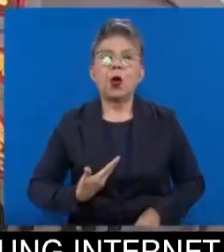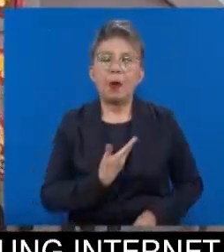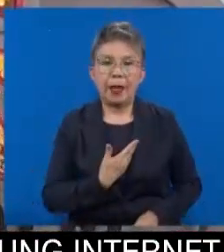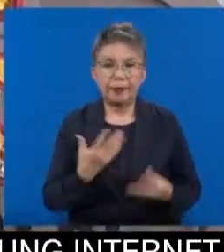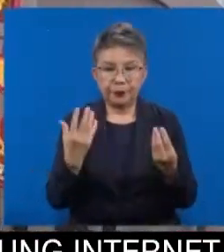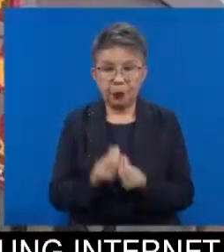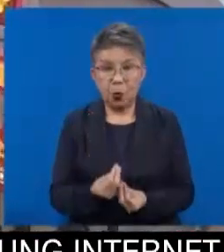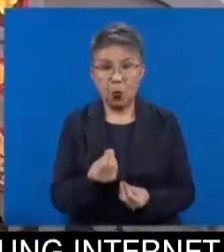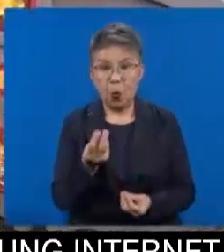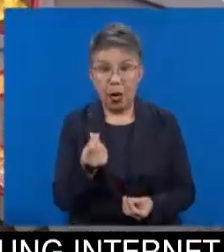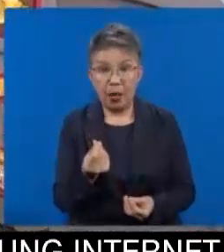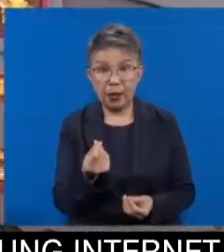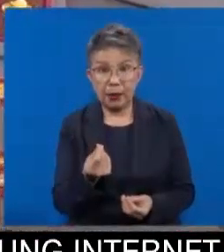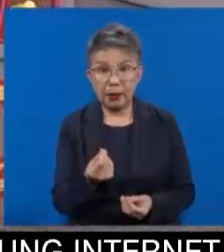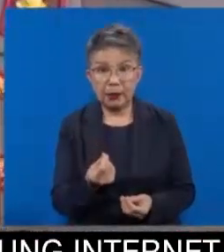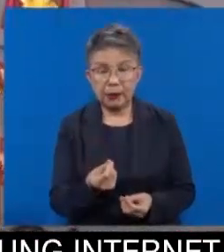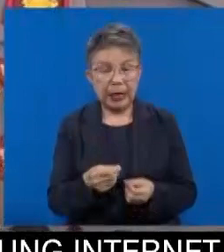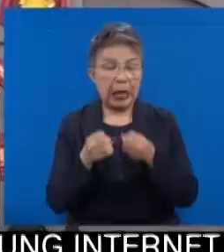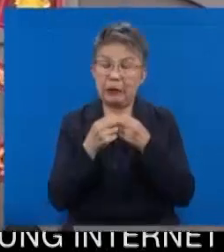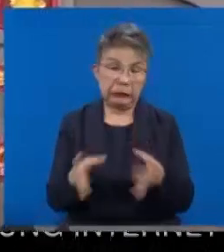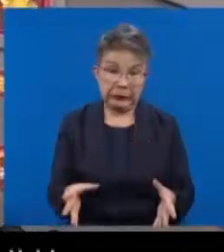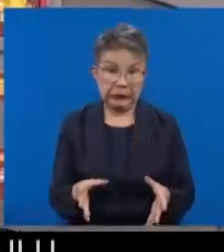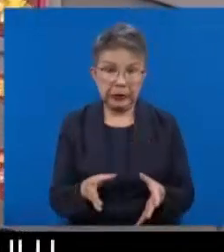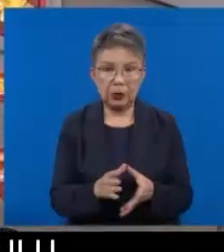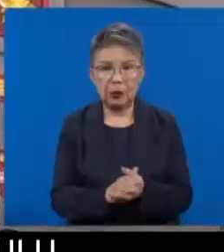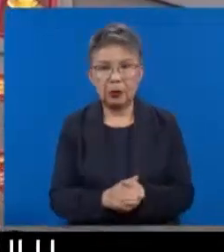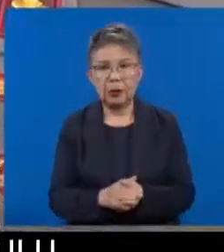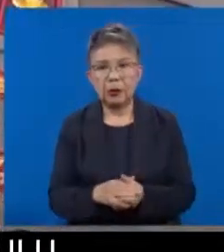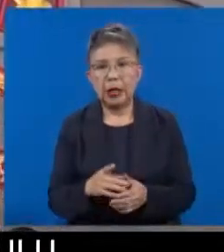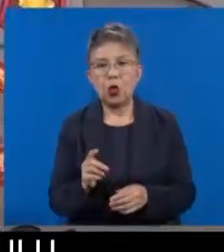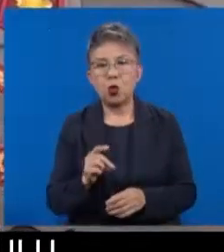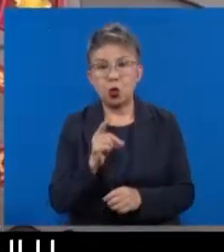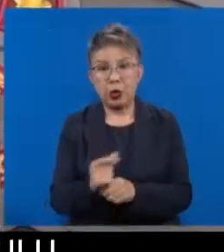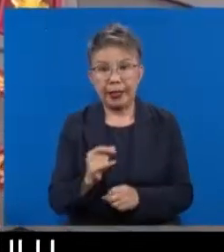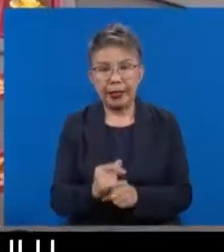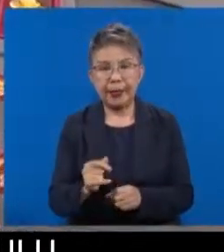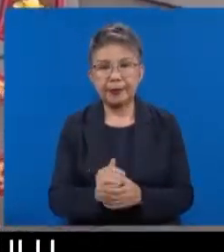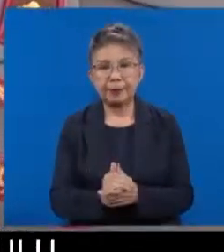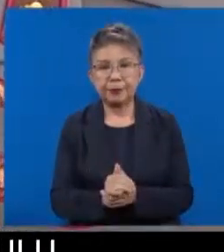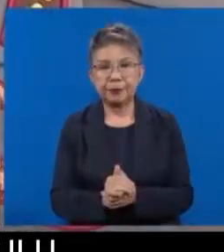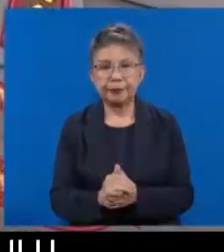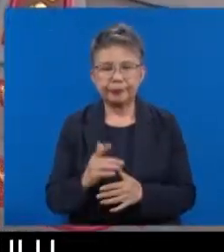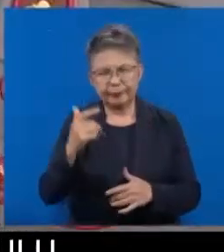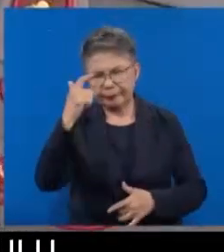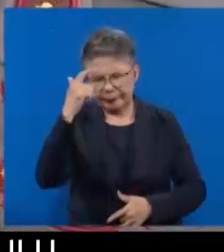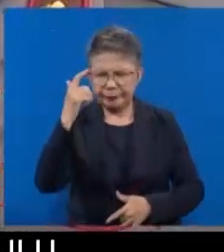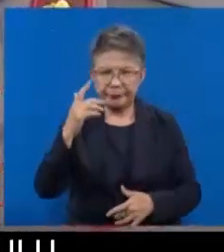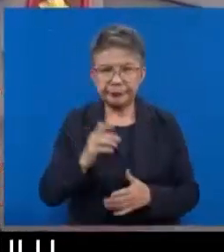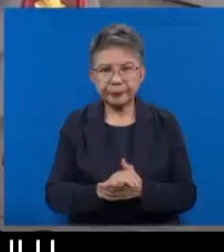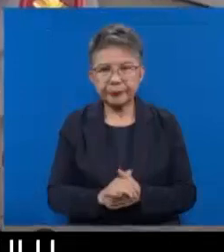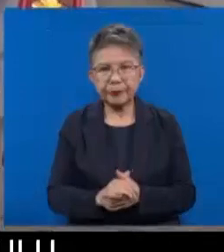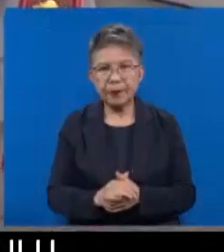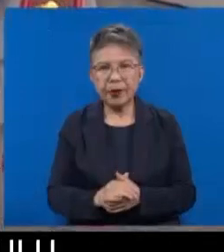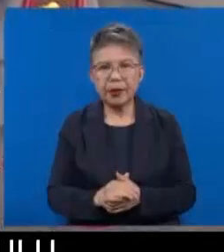Total uang yang sudah, atau mungkin total uang dugaan yang para korban